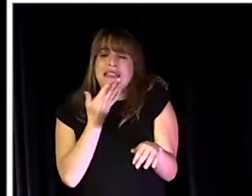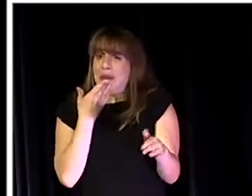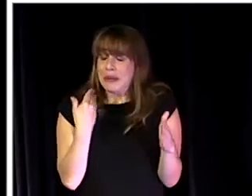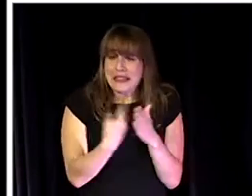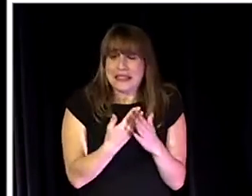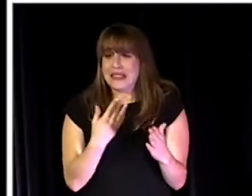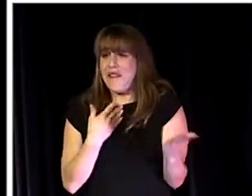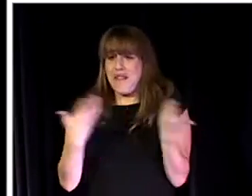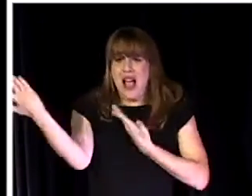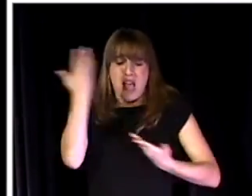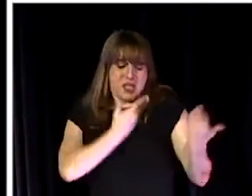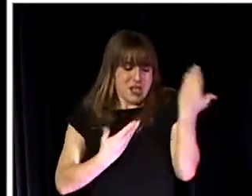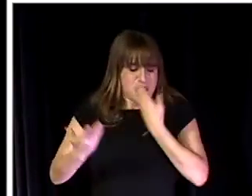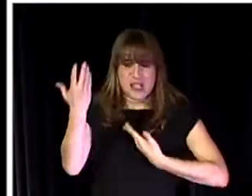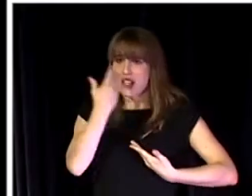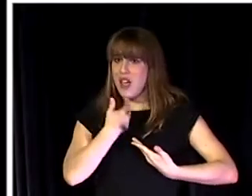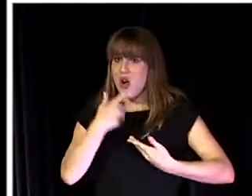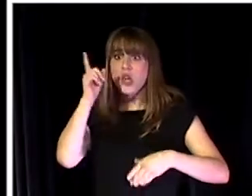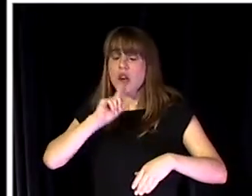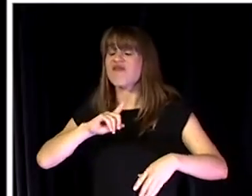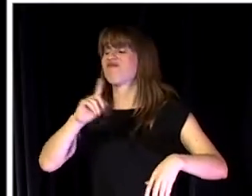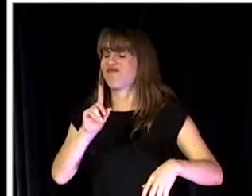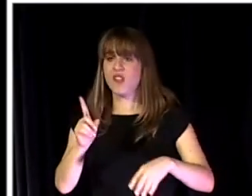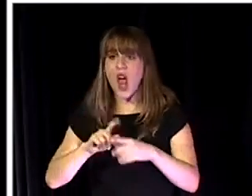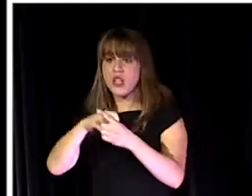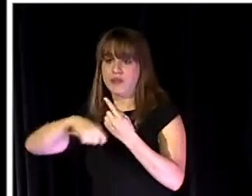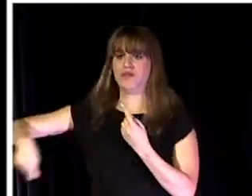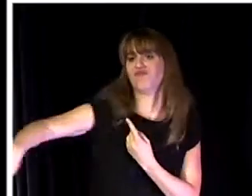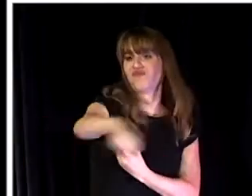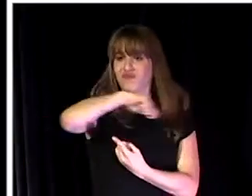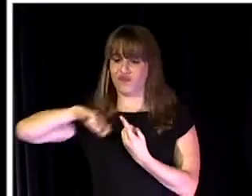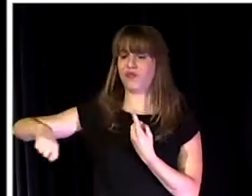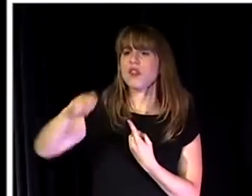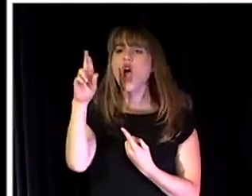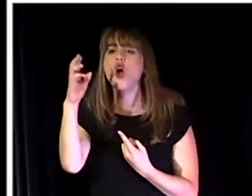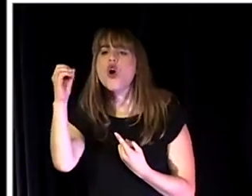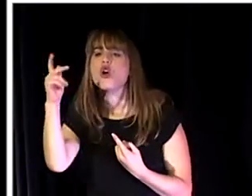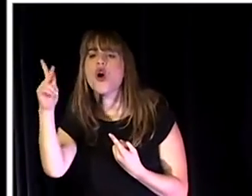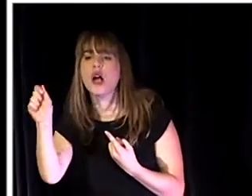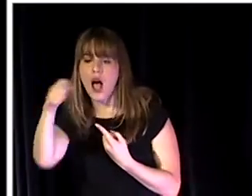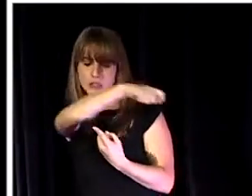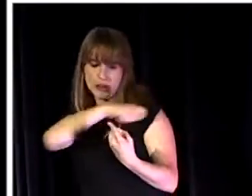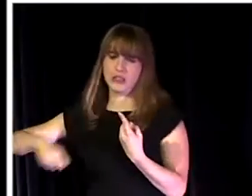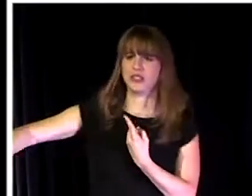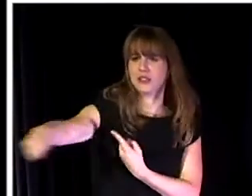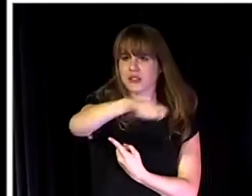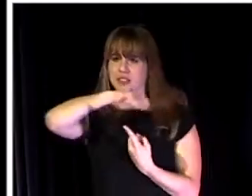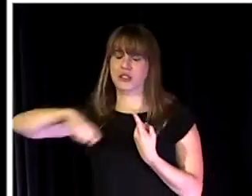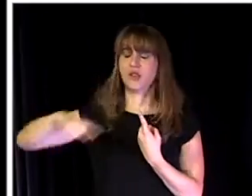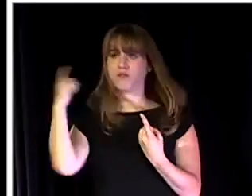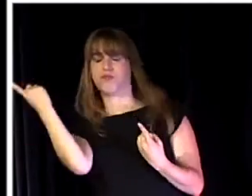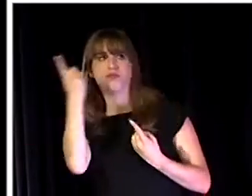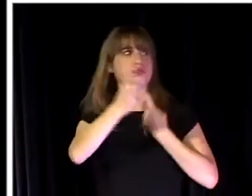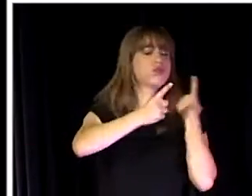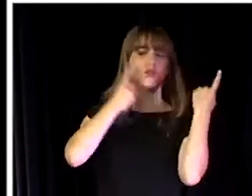τελείωνε, άρχιζε η γυναίκα να το στριφογυρνάει μέσα από ένα εργαλείο που το λέγανε ρόκα, νομίζει. Και να το στριφογυρνάει και το λινάρι να ζαλίζεται,